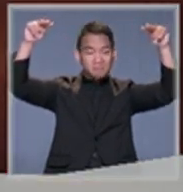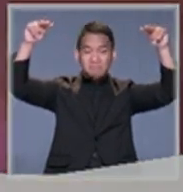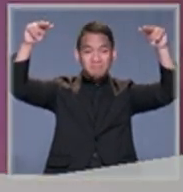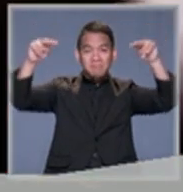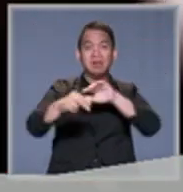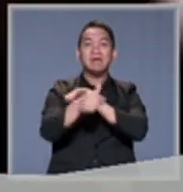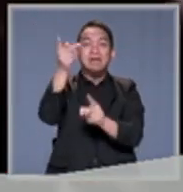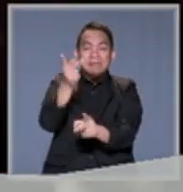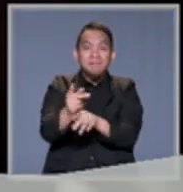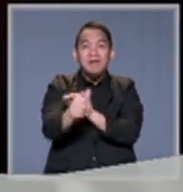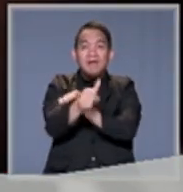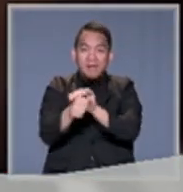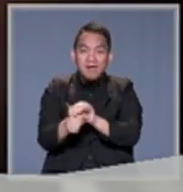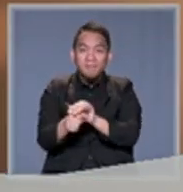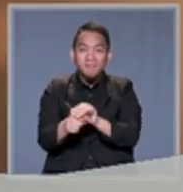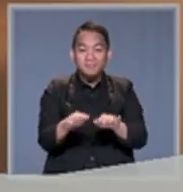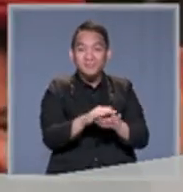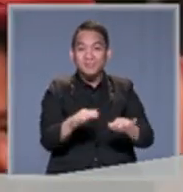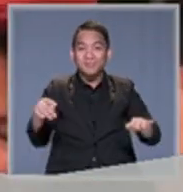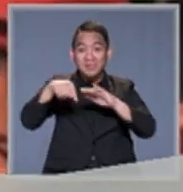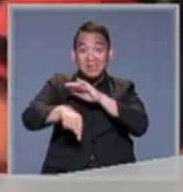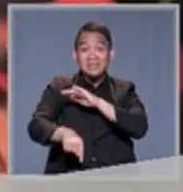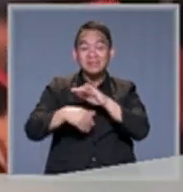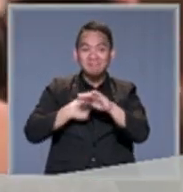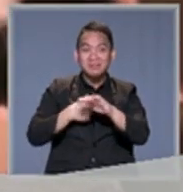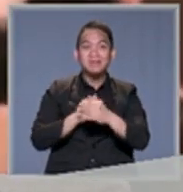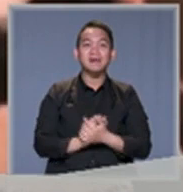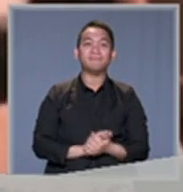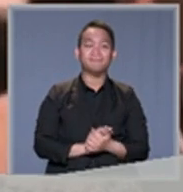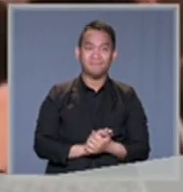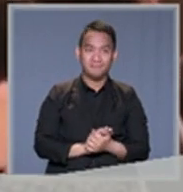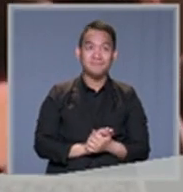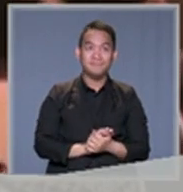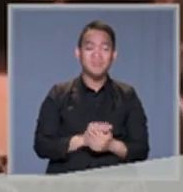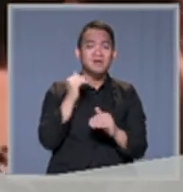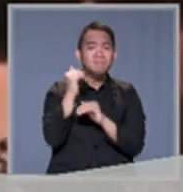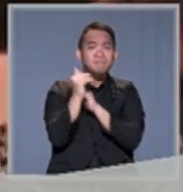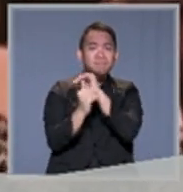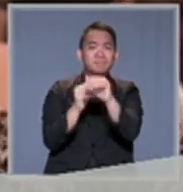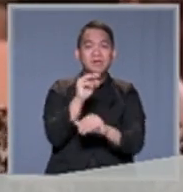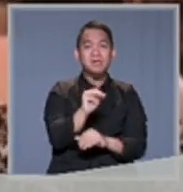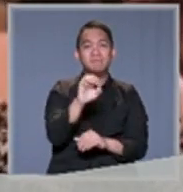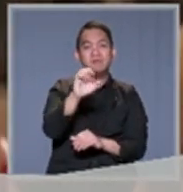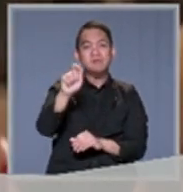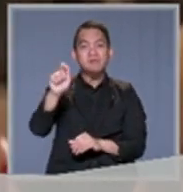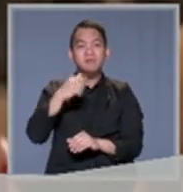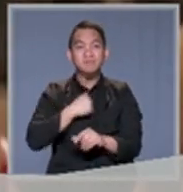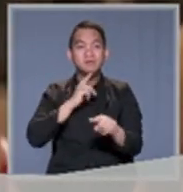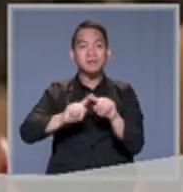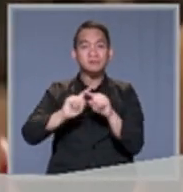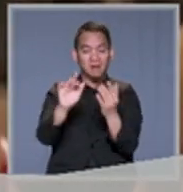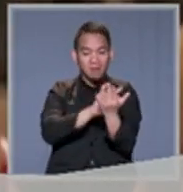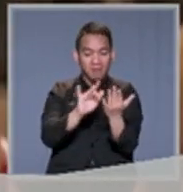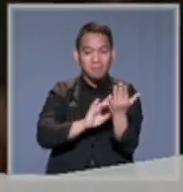ากนี้เพื่อผลักดันให้กรุงเทพมหานครเป็นนครแห่งอาเซียนการพัฒนา MEA Smart Life